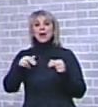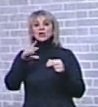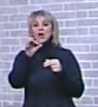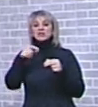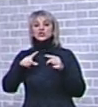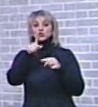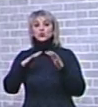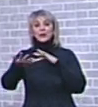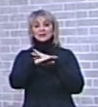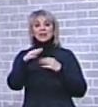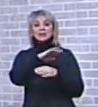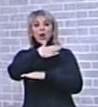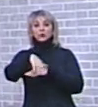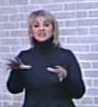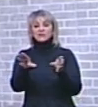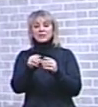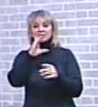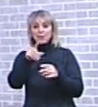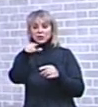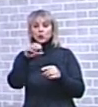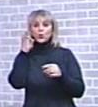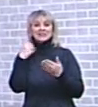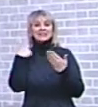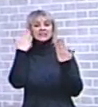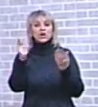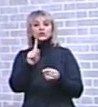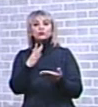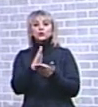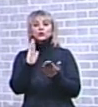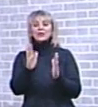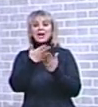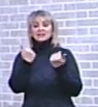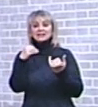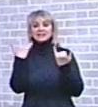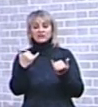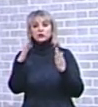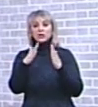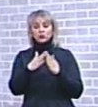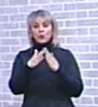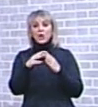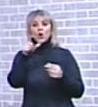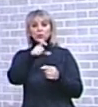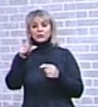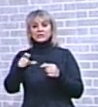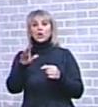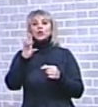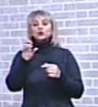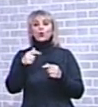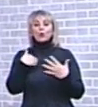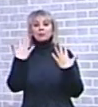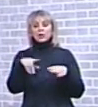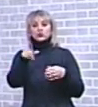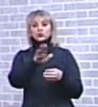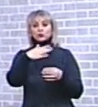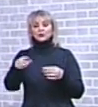на улицах, идут с собачками, кошками, не знаю, чего только нет сегодня дома у людей. Но мы уже друг